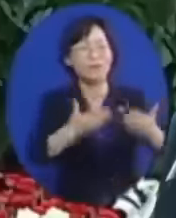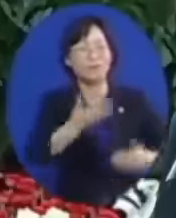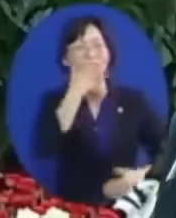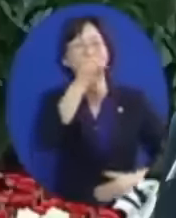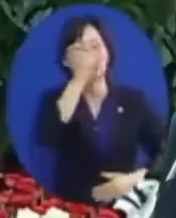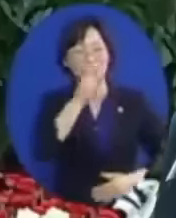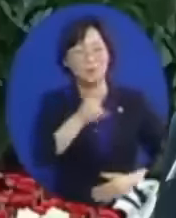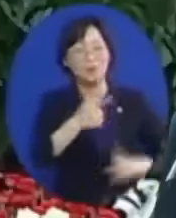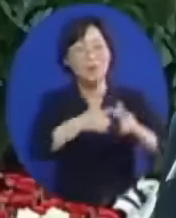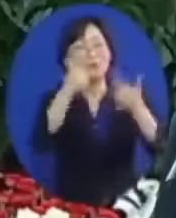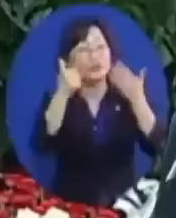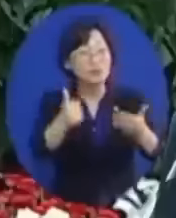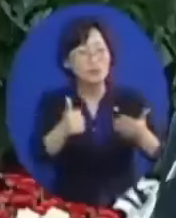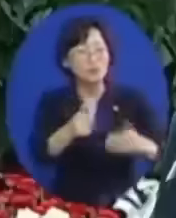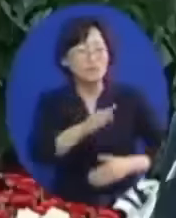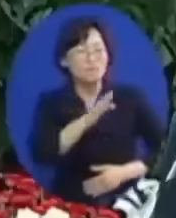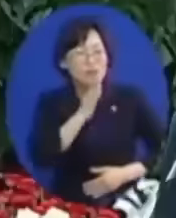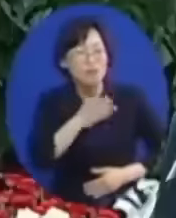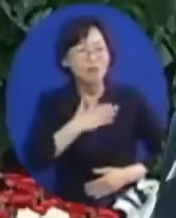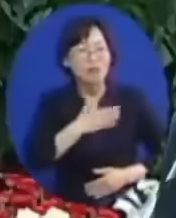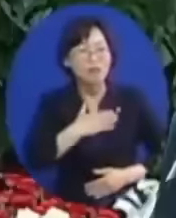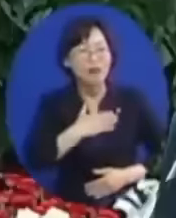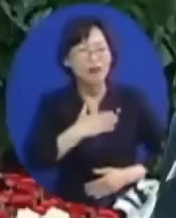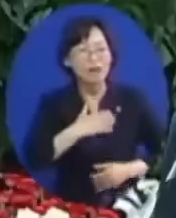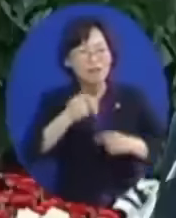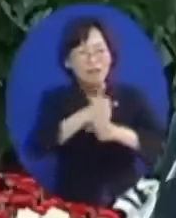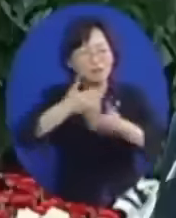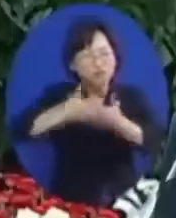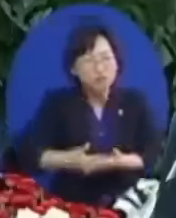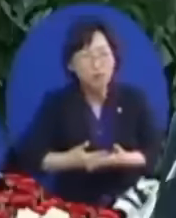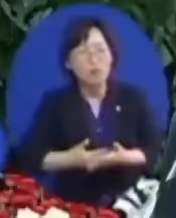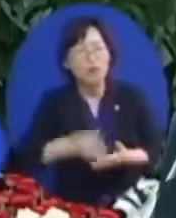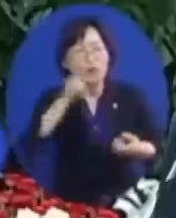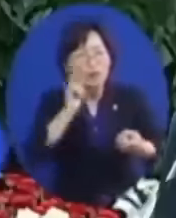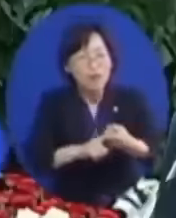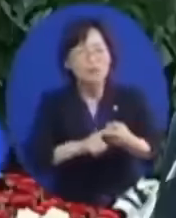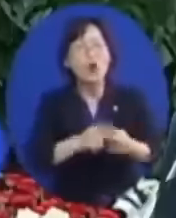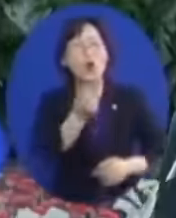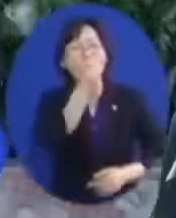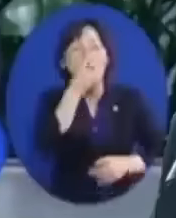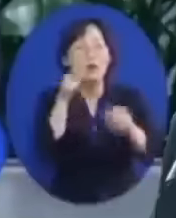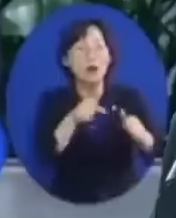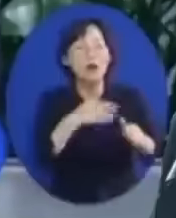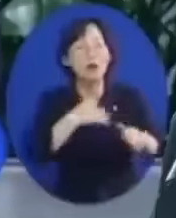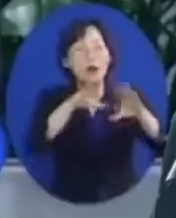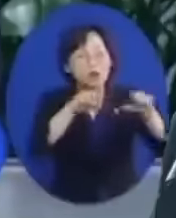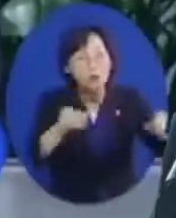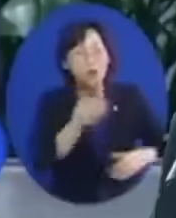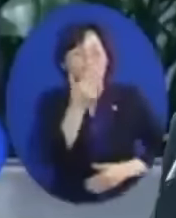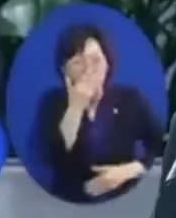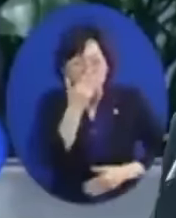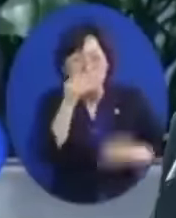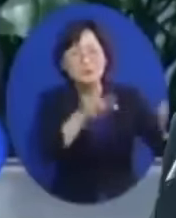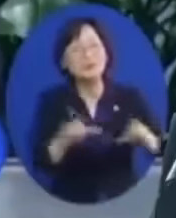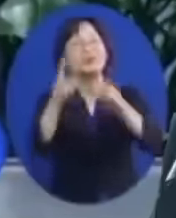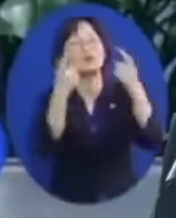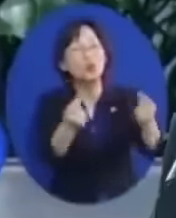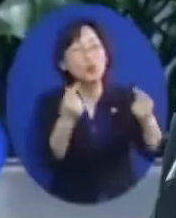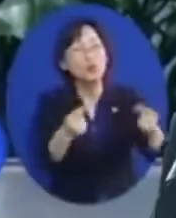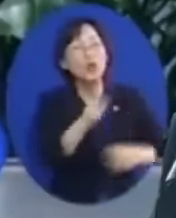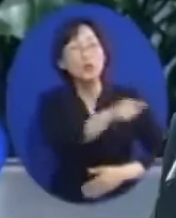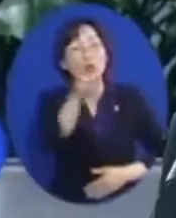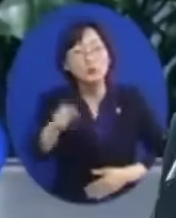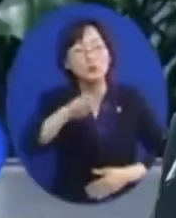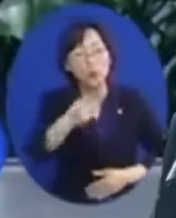것입니다. 예수님께서는 바로 나의 이 멍에를 메고 내가 배우라. 내가 온유하고 겸손하게 인생을 사는 것처럼 이건